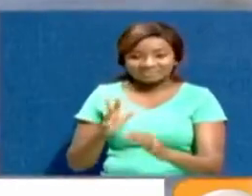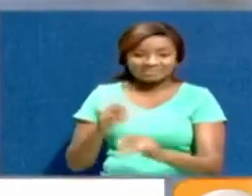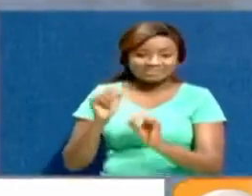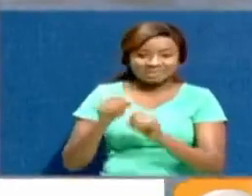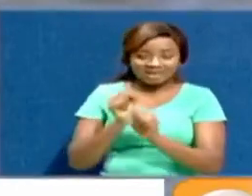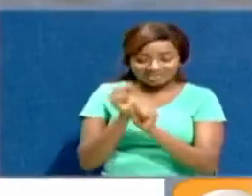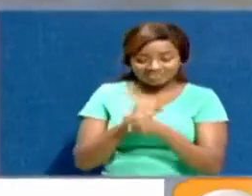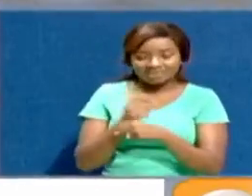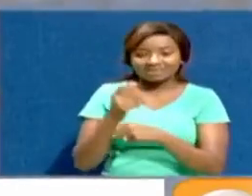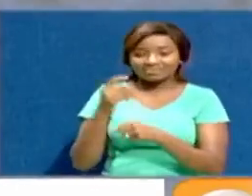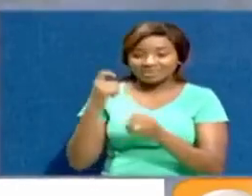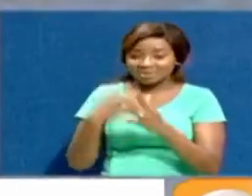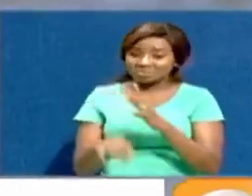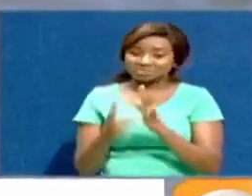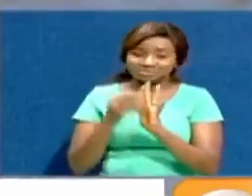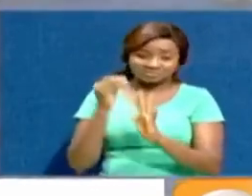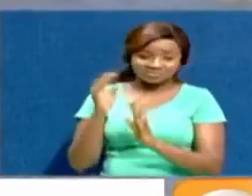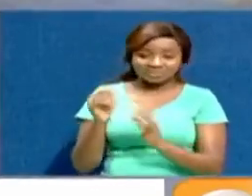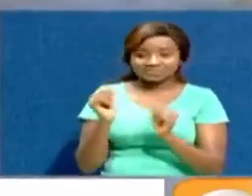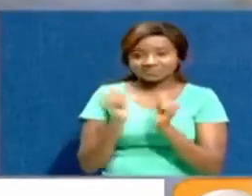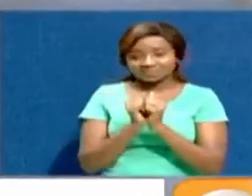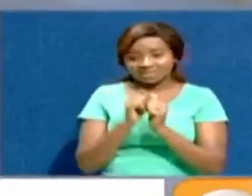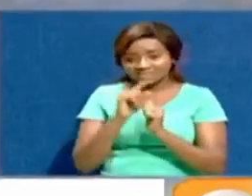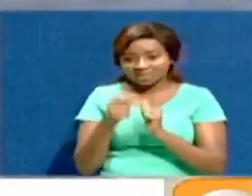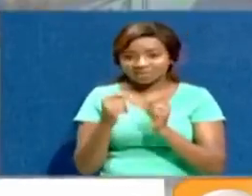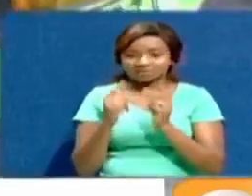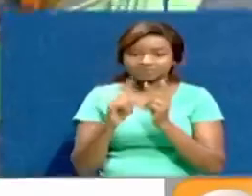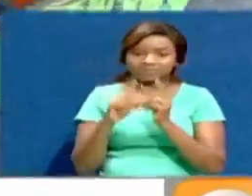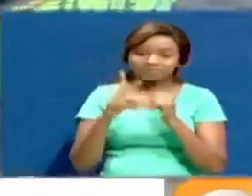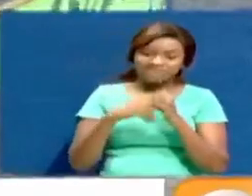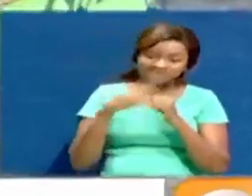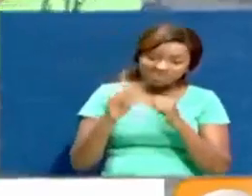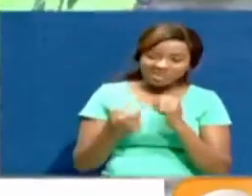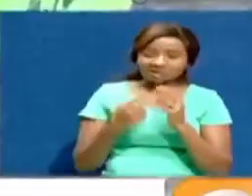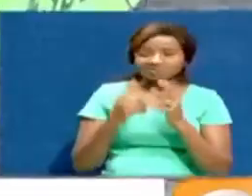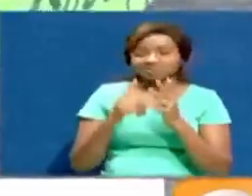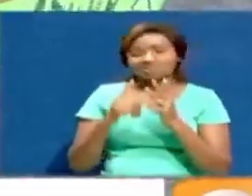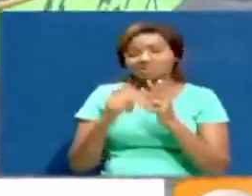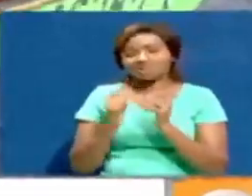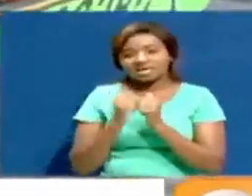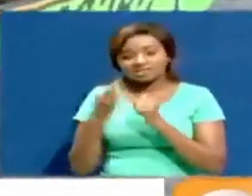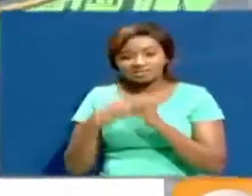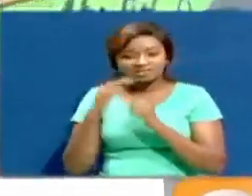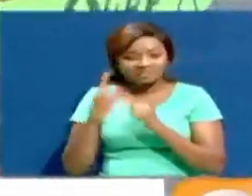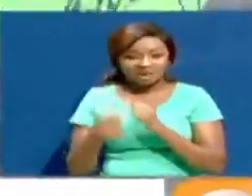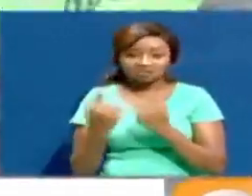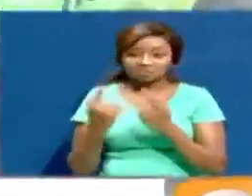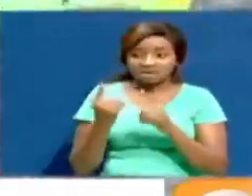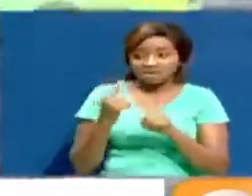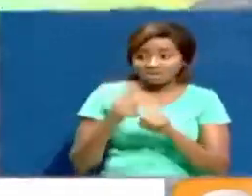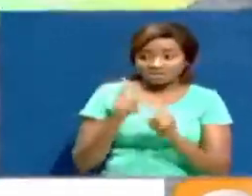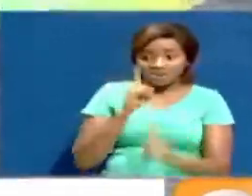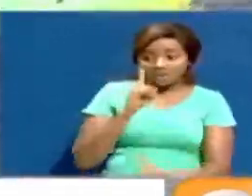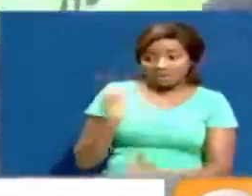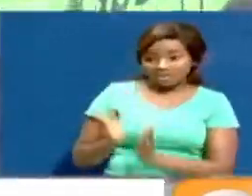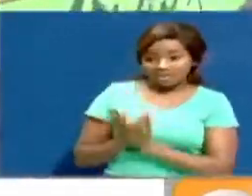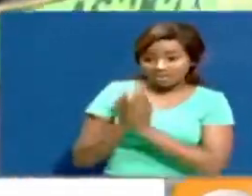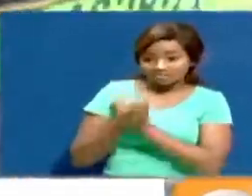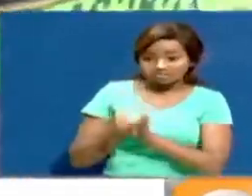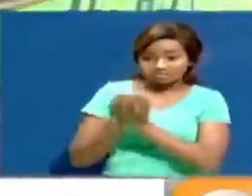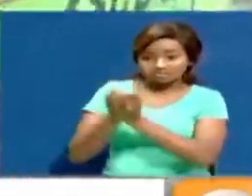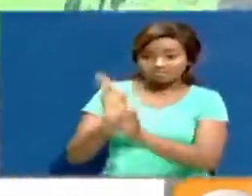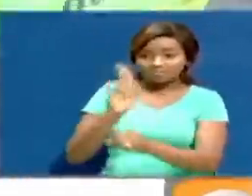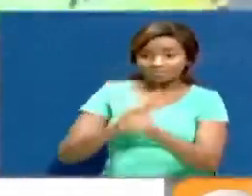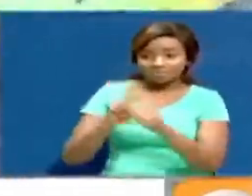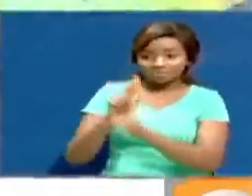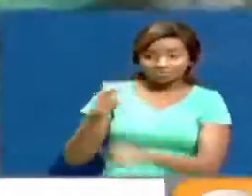hata na 10,000, 10,018, 7,000. Takwimu zinaashiria kuwa zaidi ya mashua 200,000 zinatumia